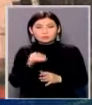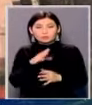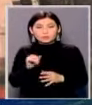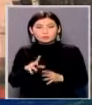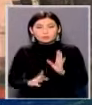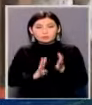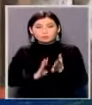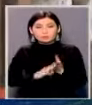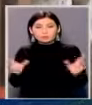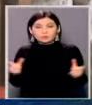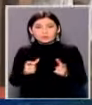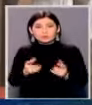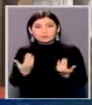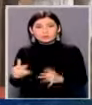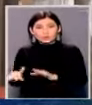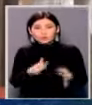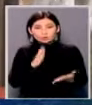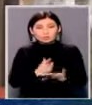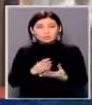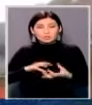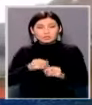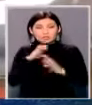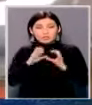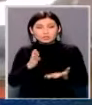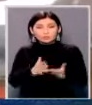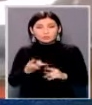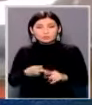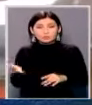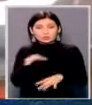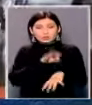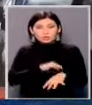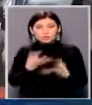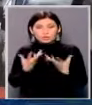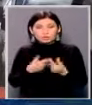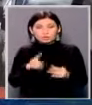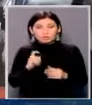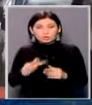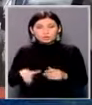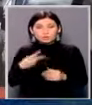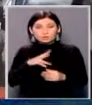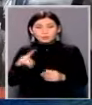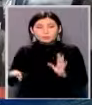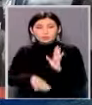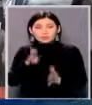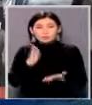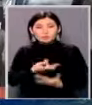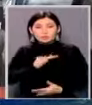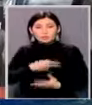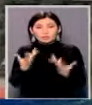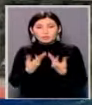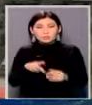9-ына дейін карантин режимі әрекет етеді. Жалпы әлем бойынша мұндай науқастар саны 121 миллионнан асып, қайтыс